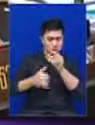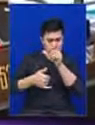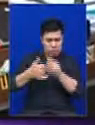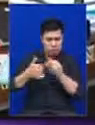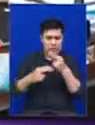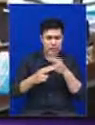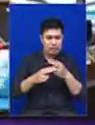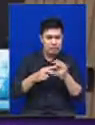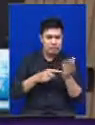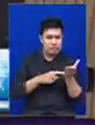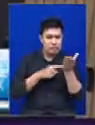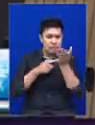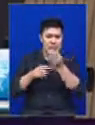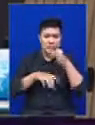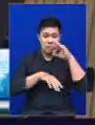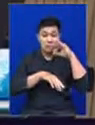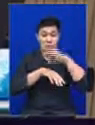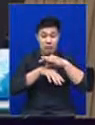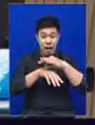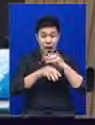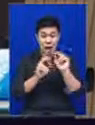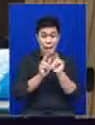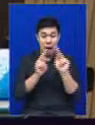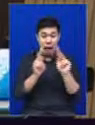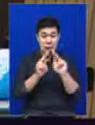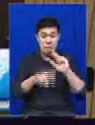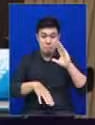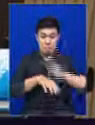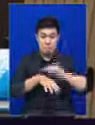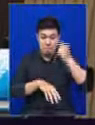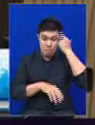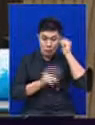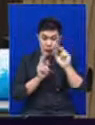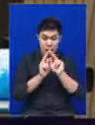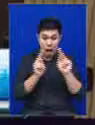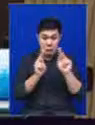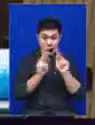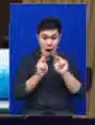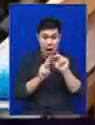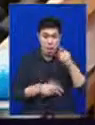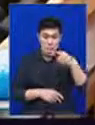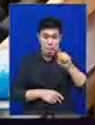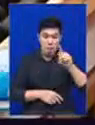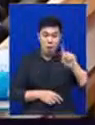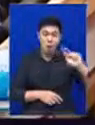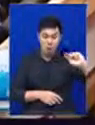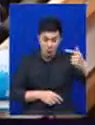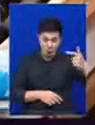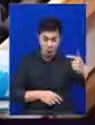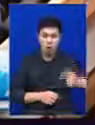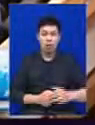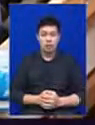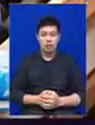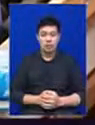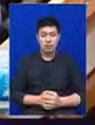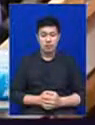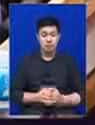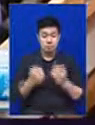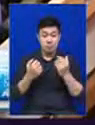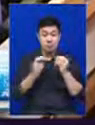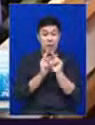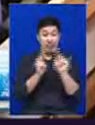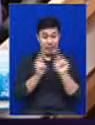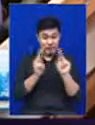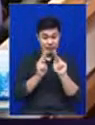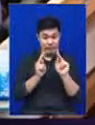การเสนอชื่อให้ดำรงตำแหน่งกรรมการผู้ทรงคุณวุฒิในคณะกรรมการป้องกันและปราบปรามการฟอกเงินหรือปปง.ซึ่งคณะกรรม